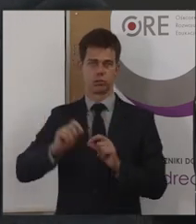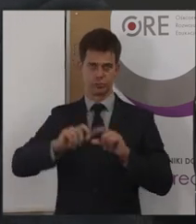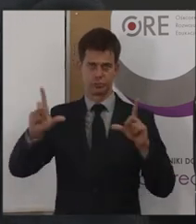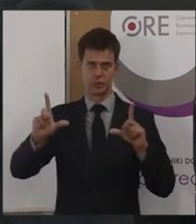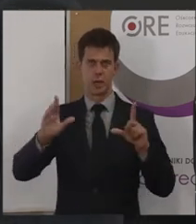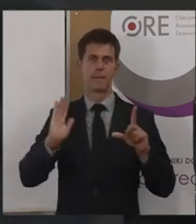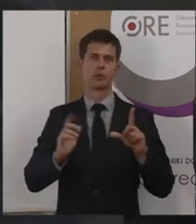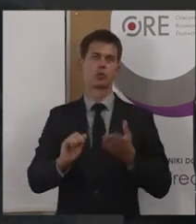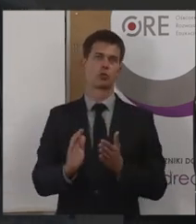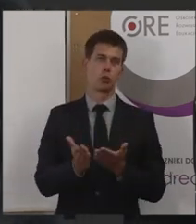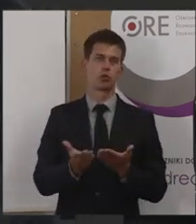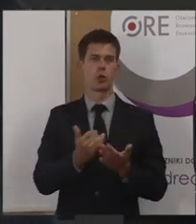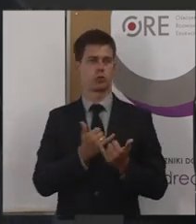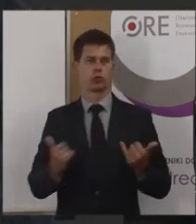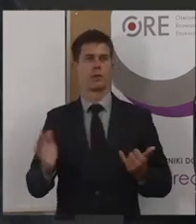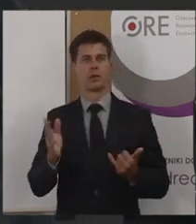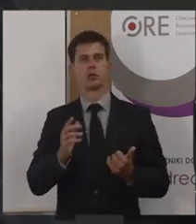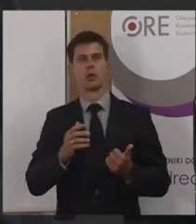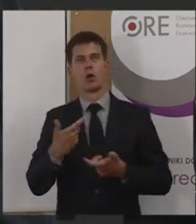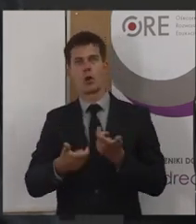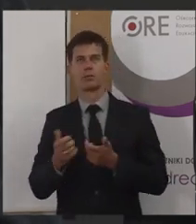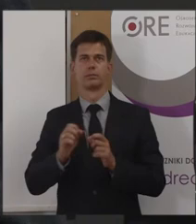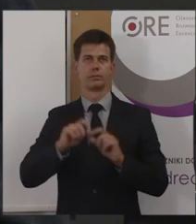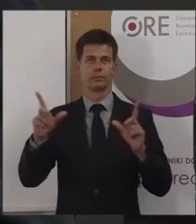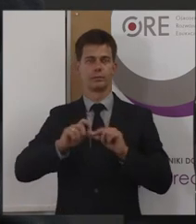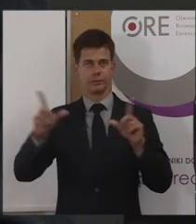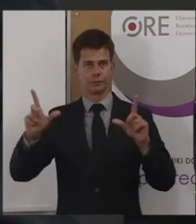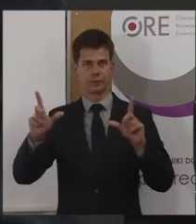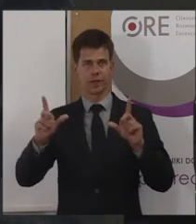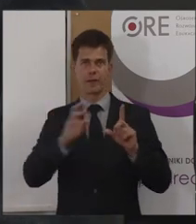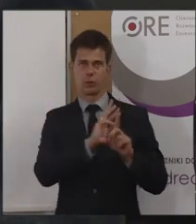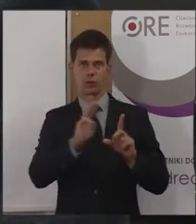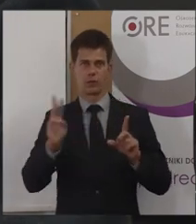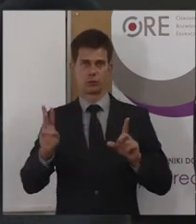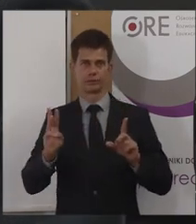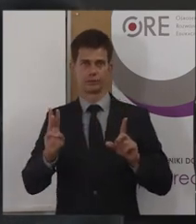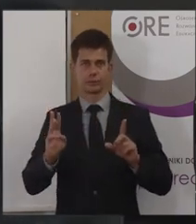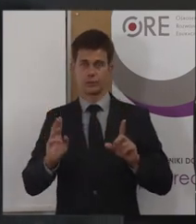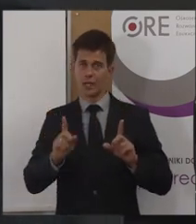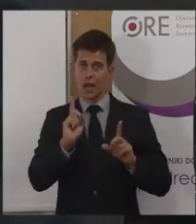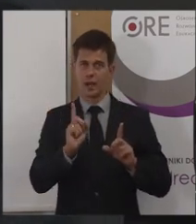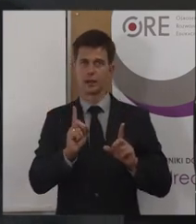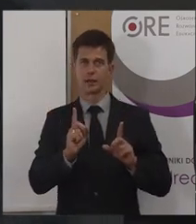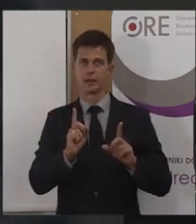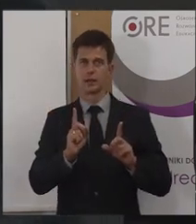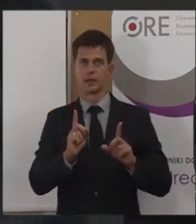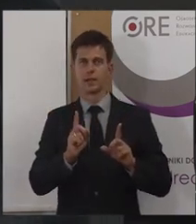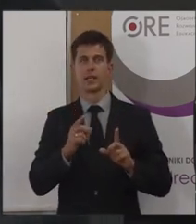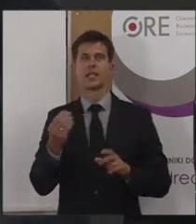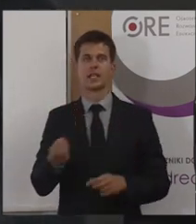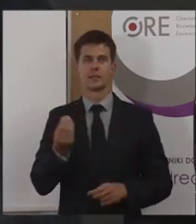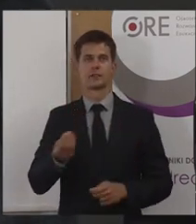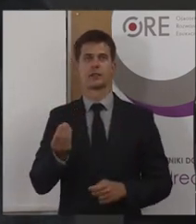je tak na tyle, na ile mogą, na tyle umieją, na tyle, na ile jest to możliwe, ale żeby na